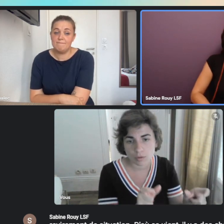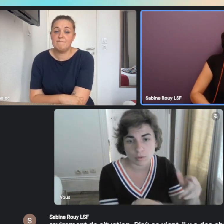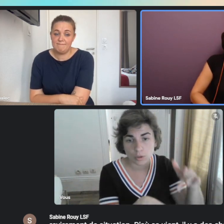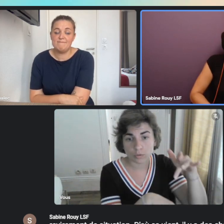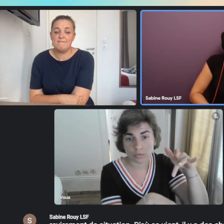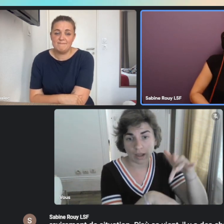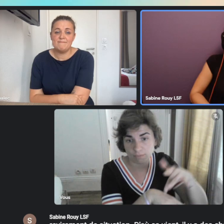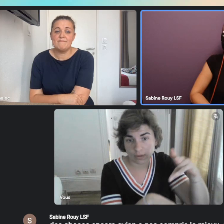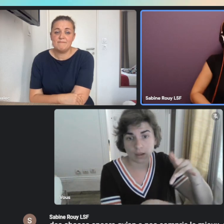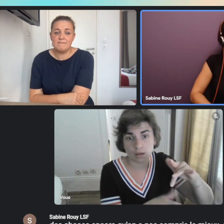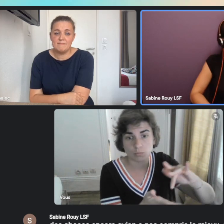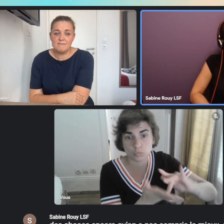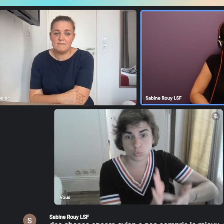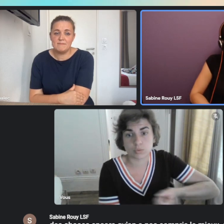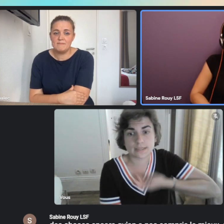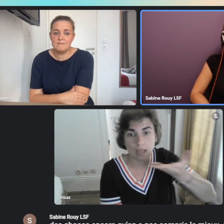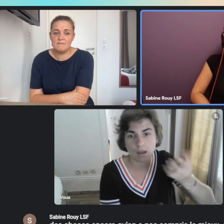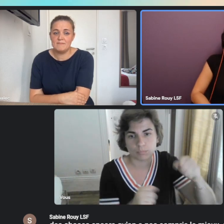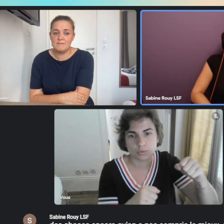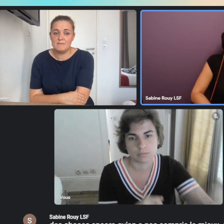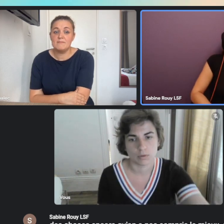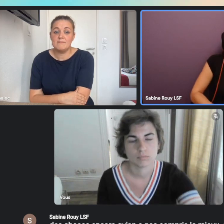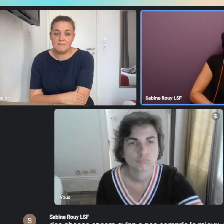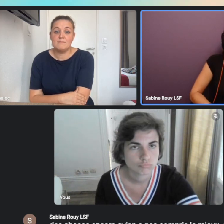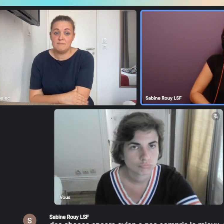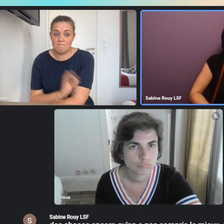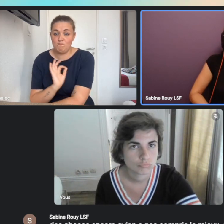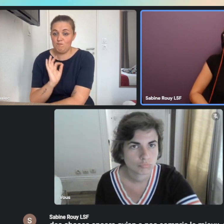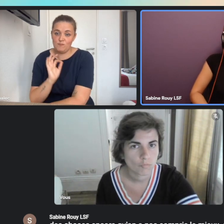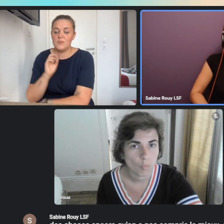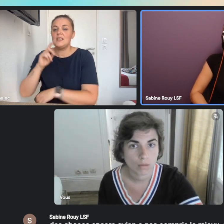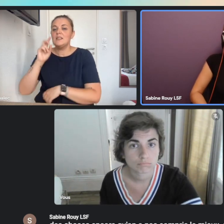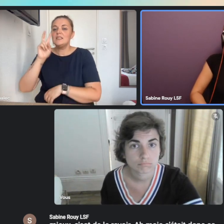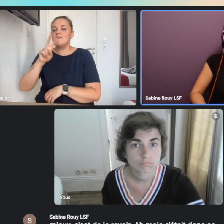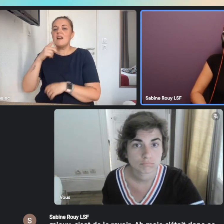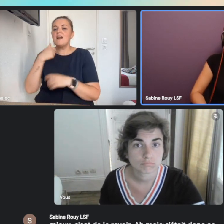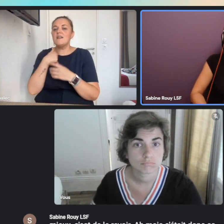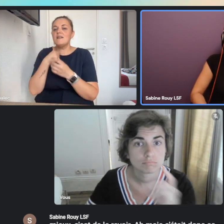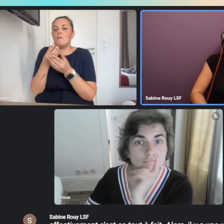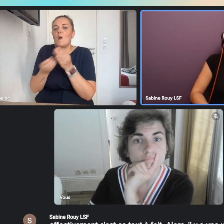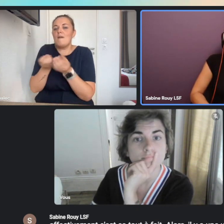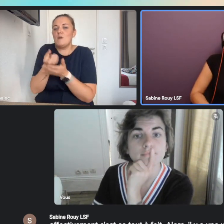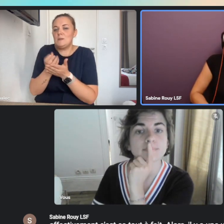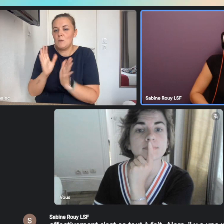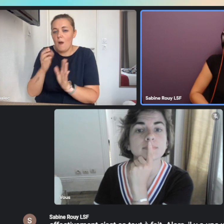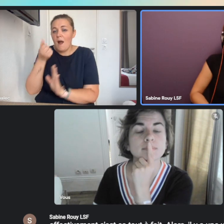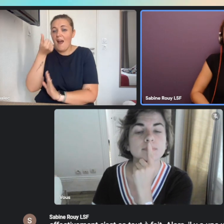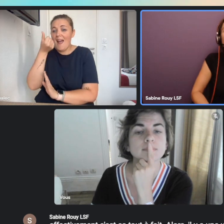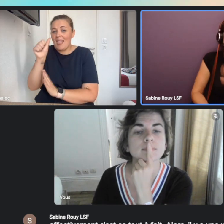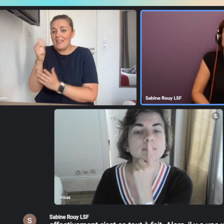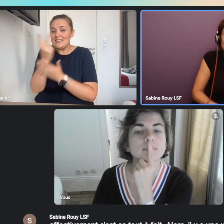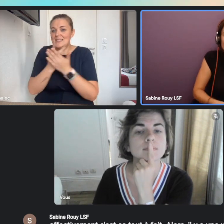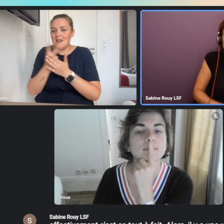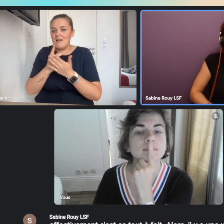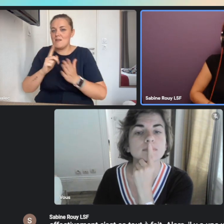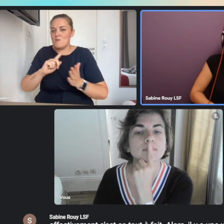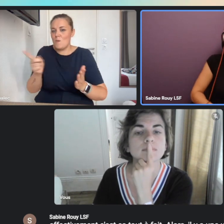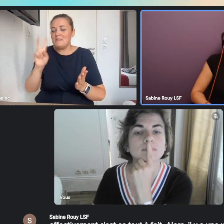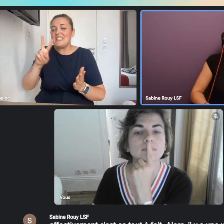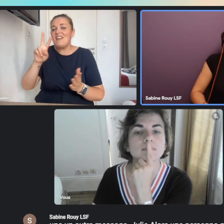Donc c'est effectivement un engagement tous les ans, donc avec tous les arts sont possibles. Alors c'est vrai que bon, je rajoute